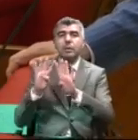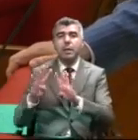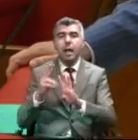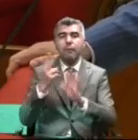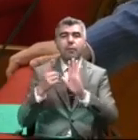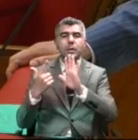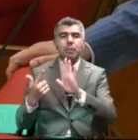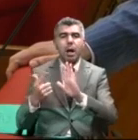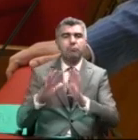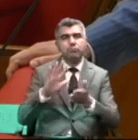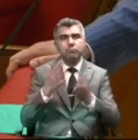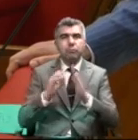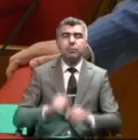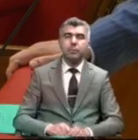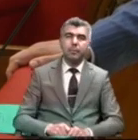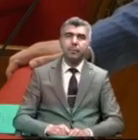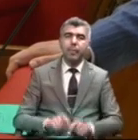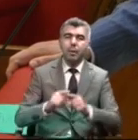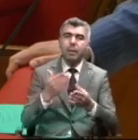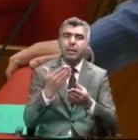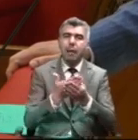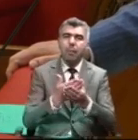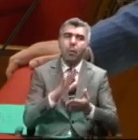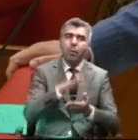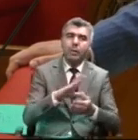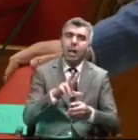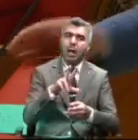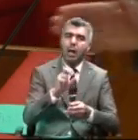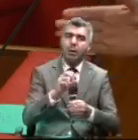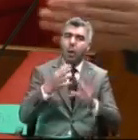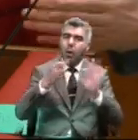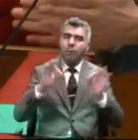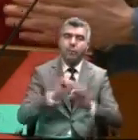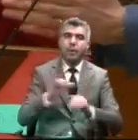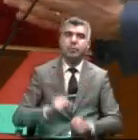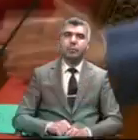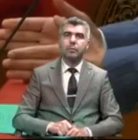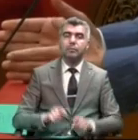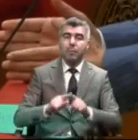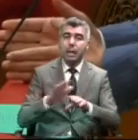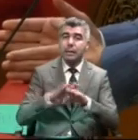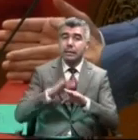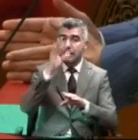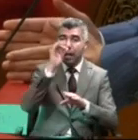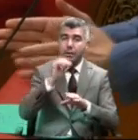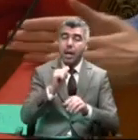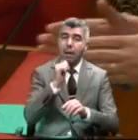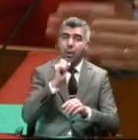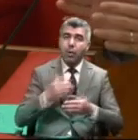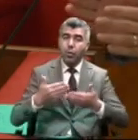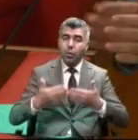الذاكره دونك الاسباب معروفه بلا ما ندخلوا في تفاصيلها هذه السياسه د الماء اليوم